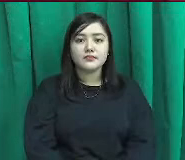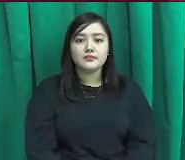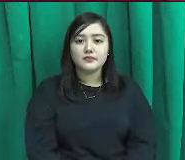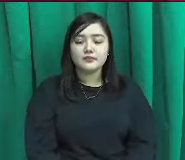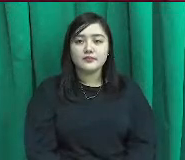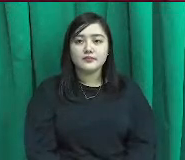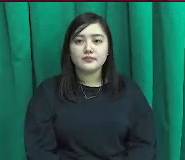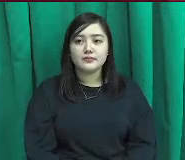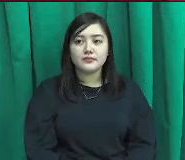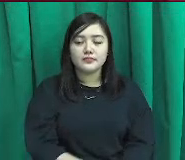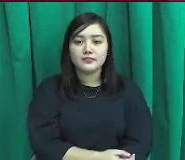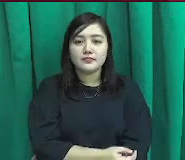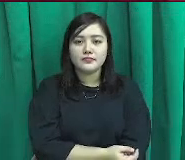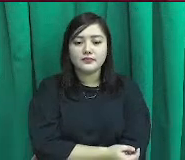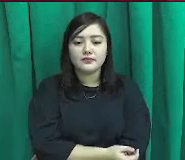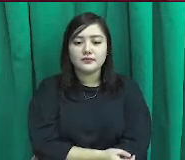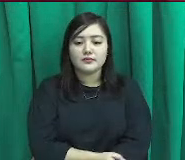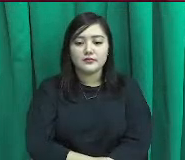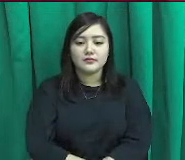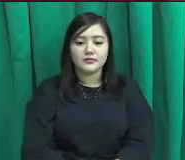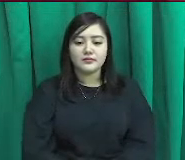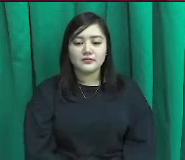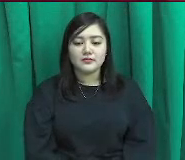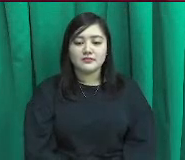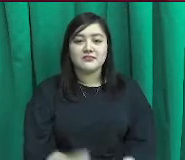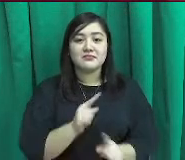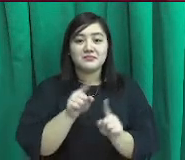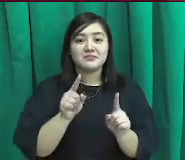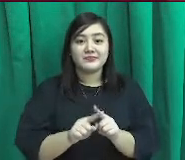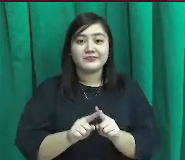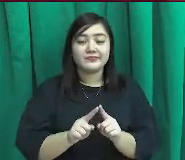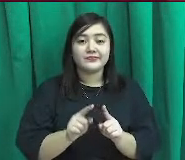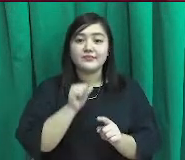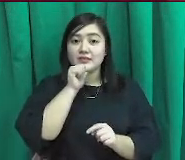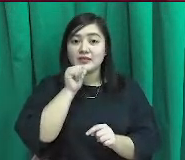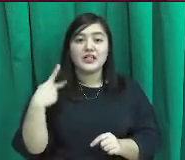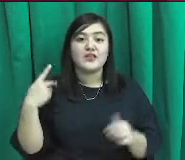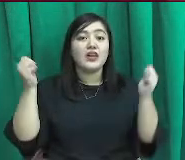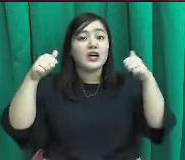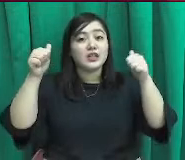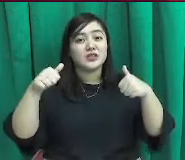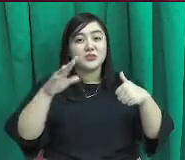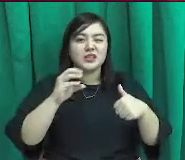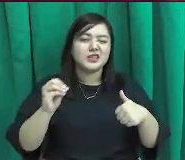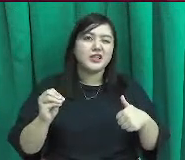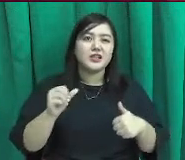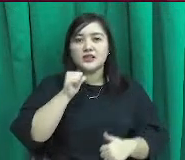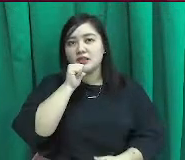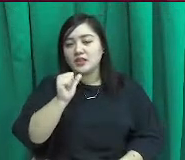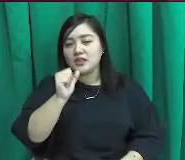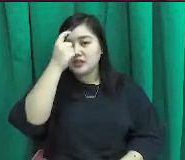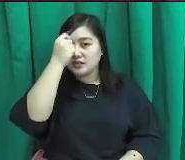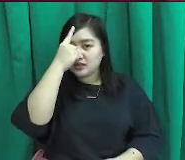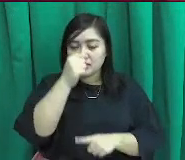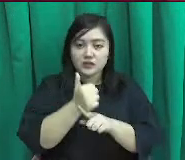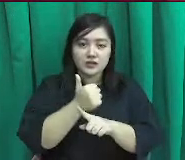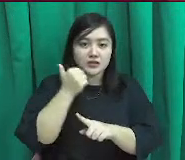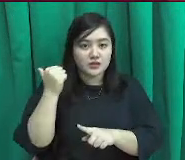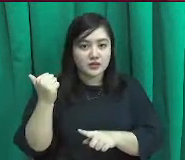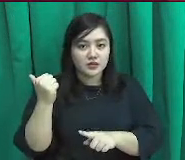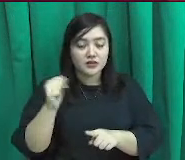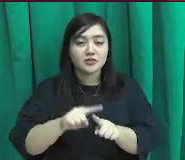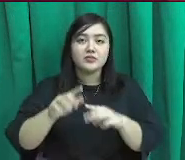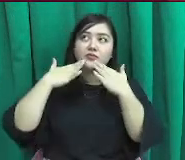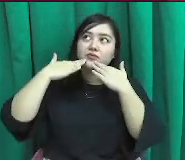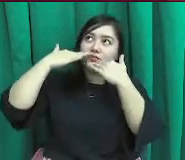sir. Doon, pag merong hindi pagkakaintindihan, every time naman, sir, is nagbibigay pa rin naman ang Panginoong Diyos ng